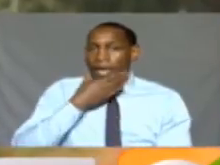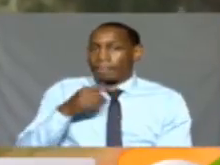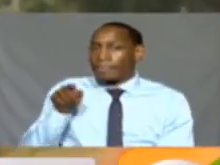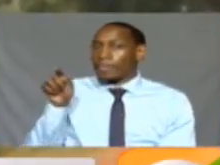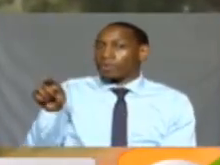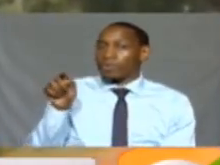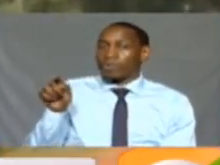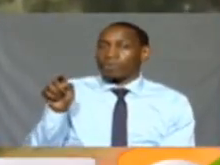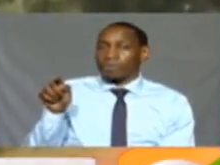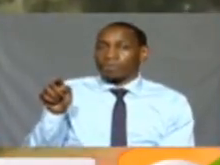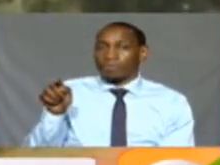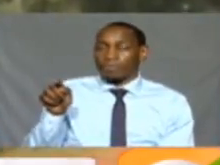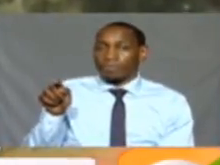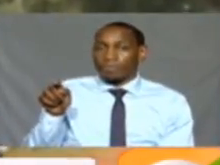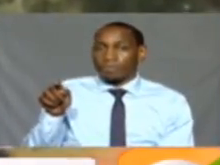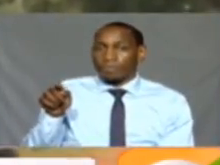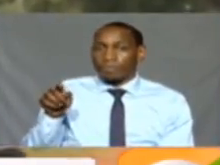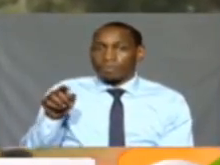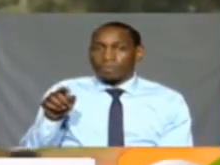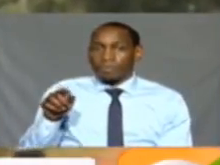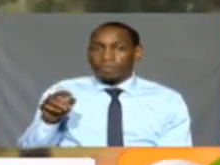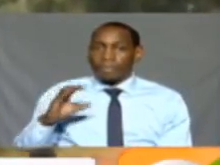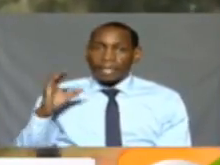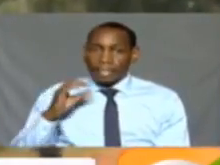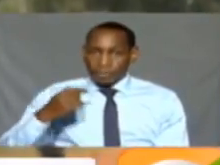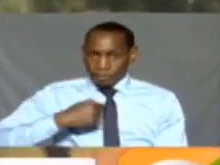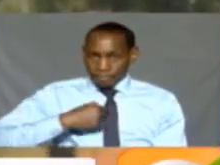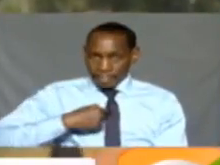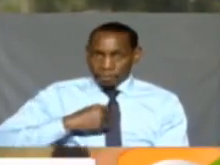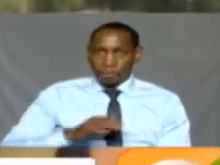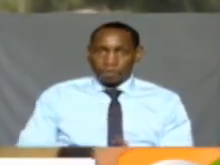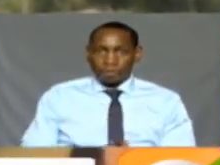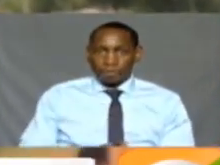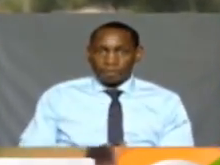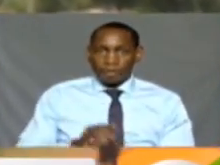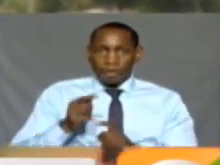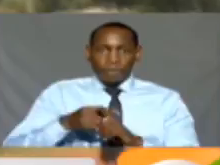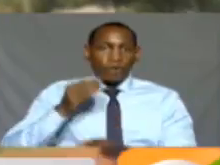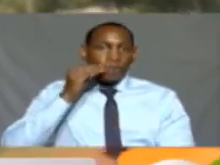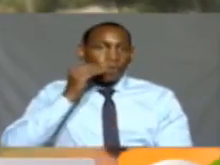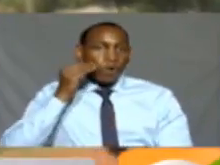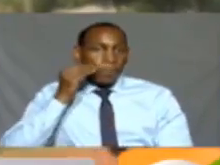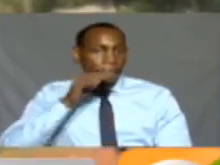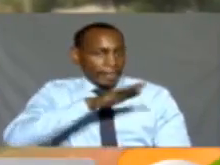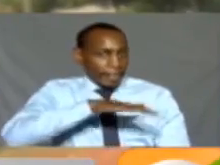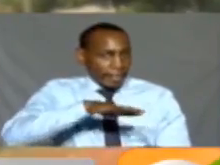Laboso huwa ni customer yangu. Ananitoa nyumbani